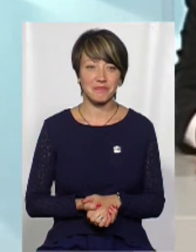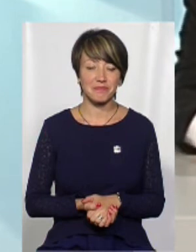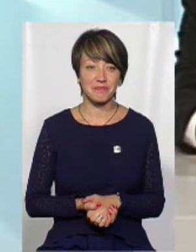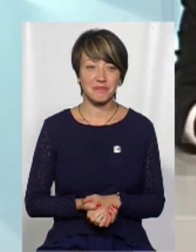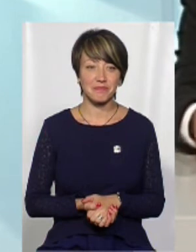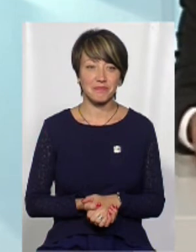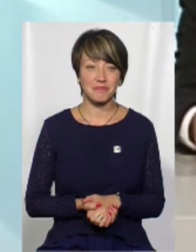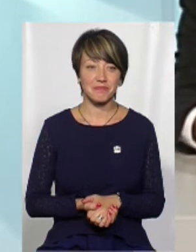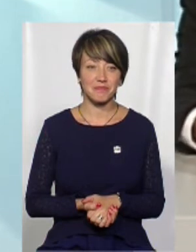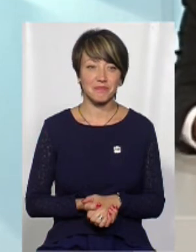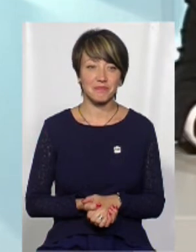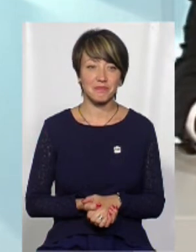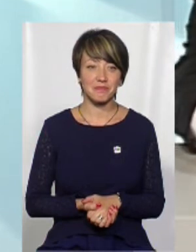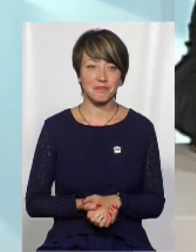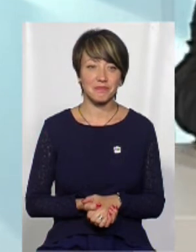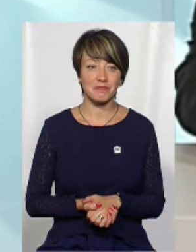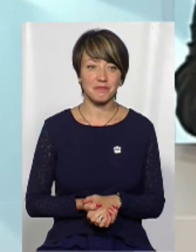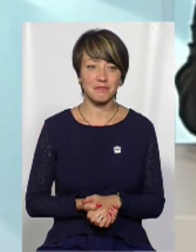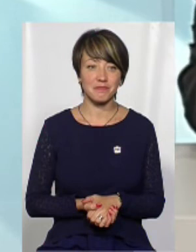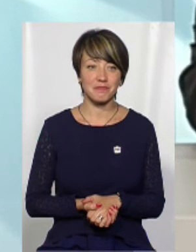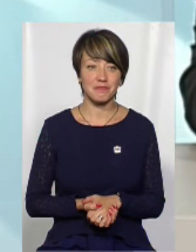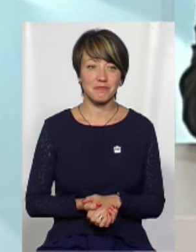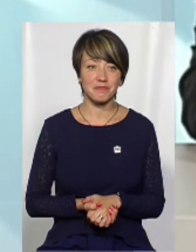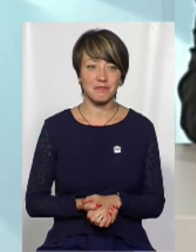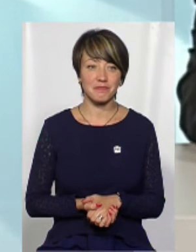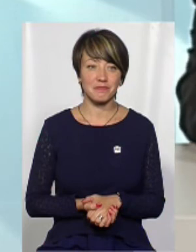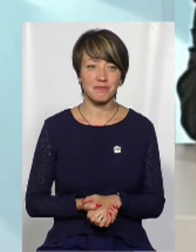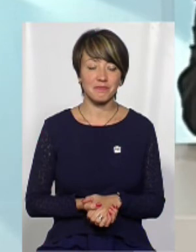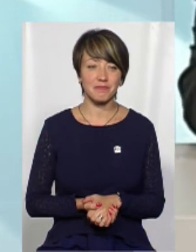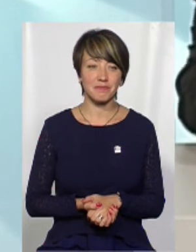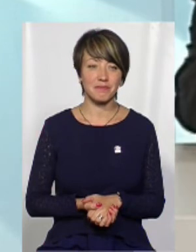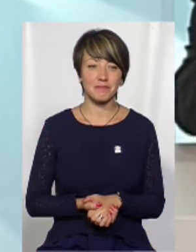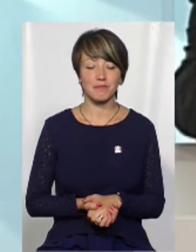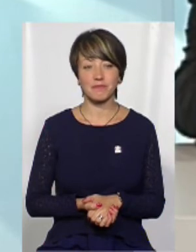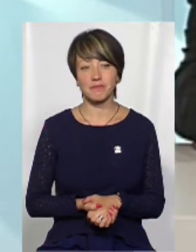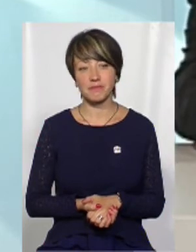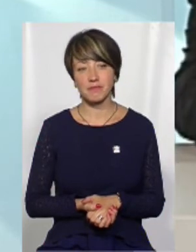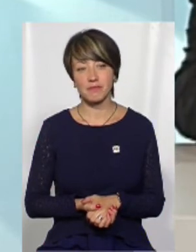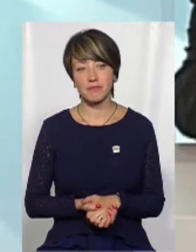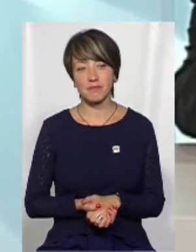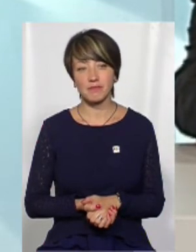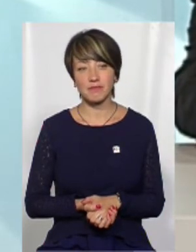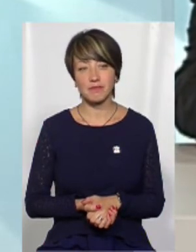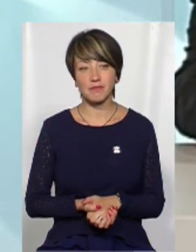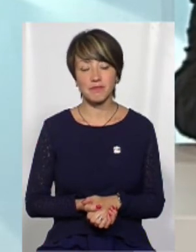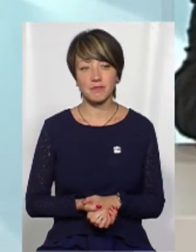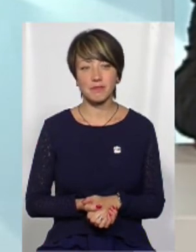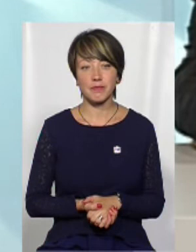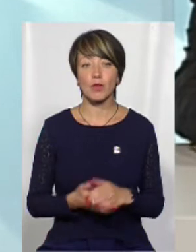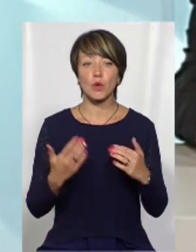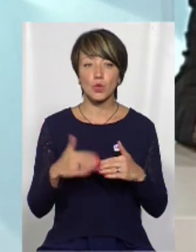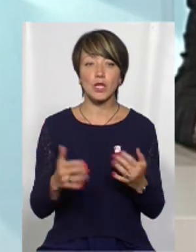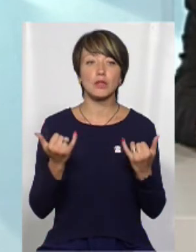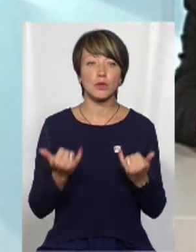puisqu'aujourd'hui, vous habillez globalement comme les Européens, puisque vous avez les mêmes émissions de télé,